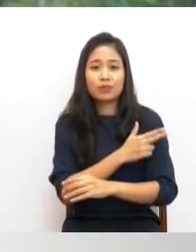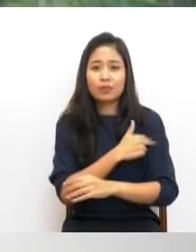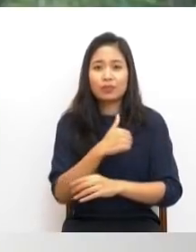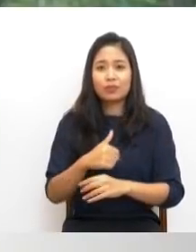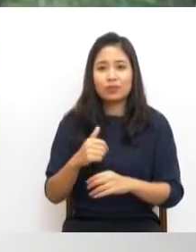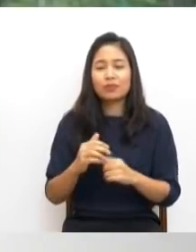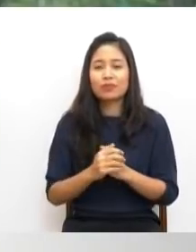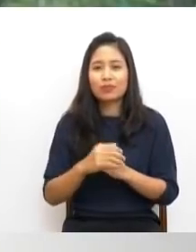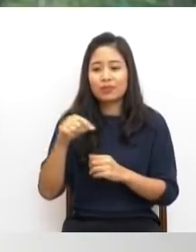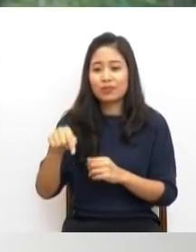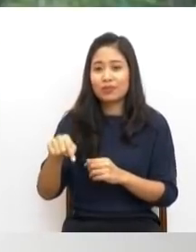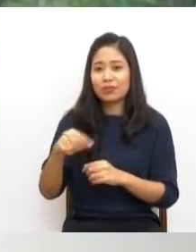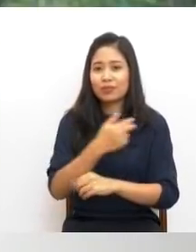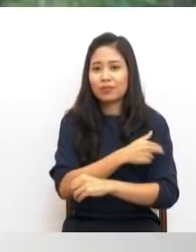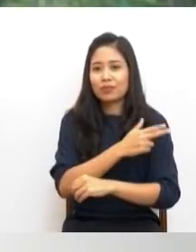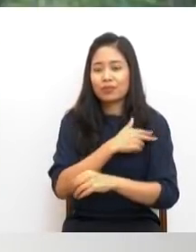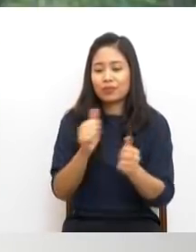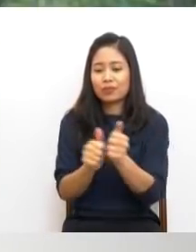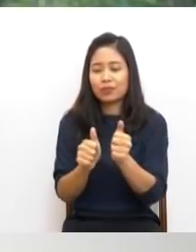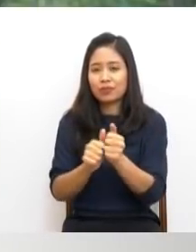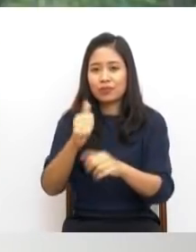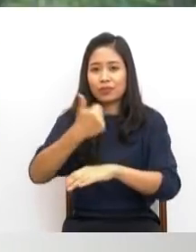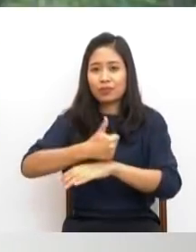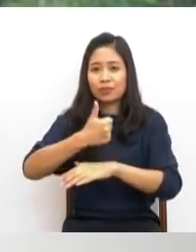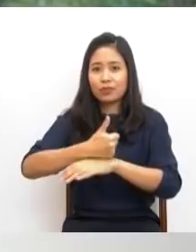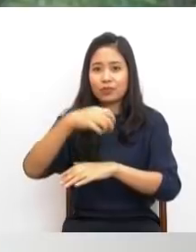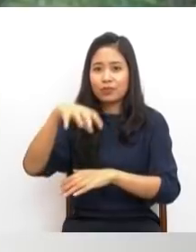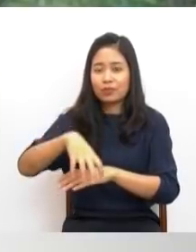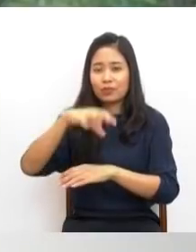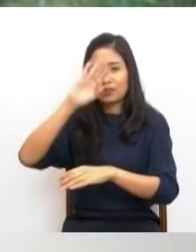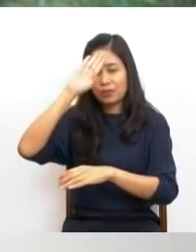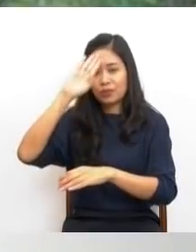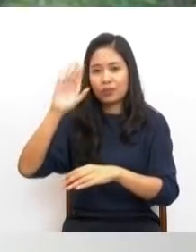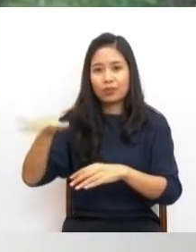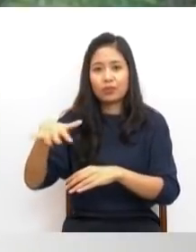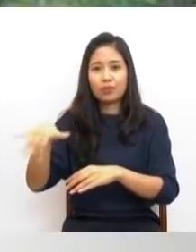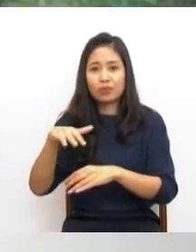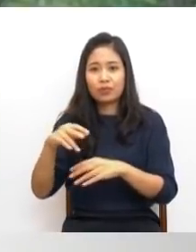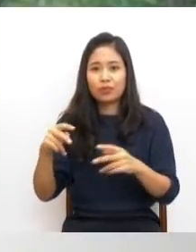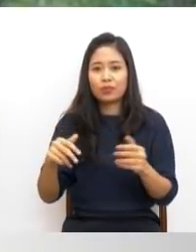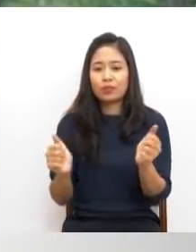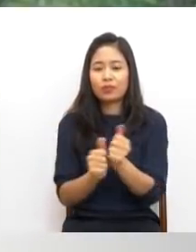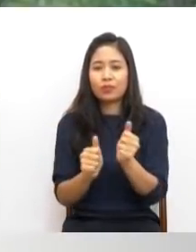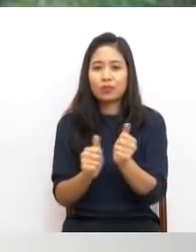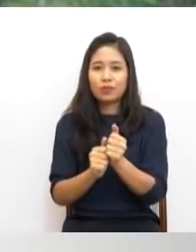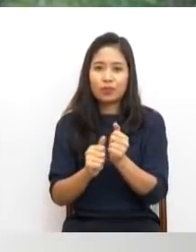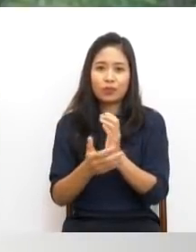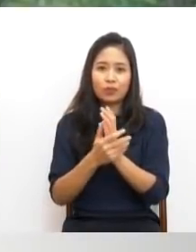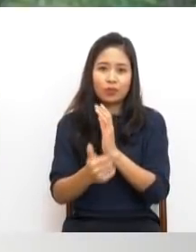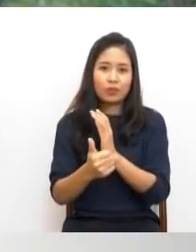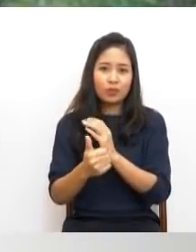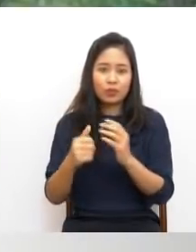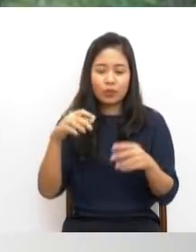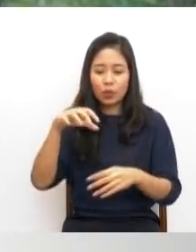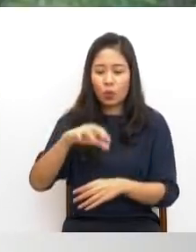ดีตันติทวิวัฒน์นะคะท่านรองผู้อำนวยการกองโรคติดต่อทั่วไปรักษาการนายแพทย์เชี่ยวชาญค่ะกรมควบคุมโร